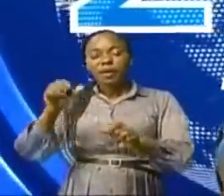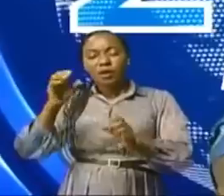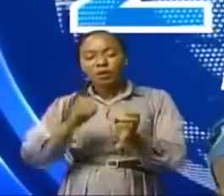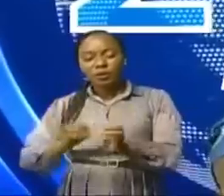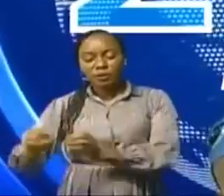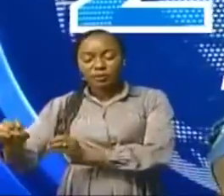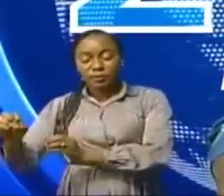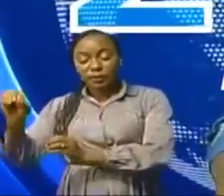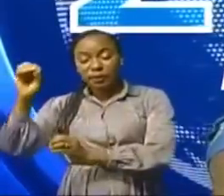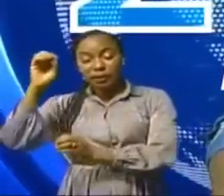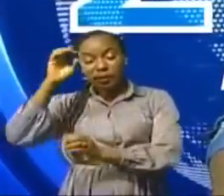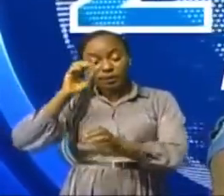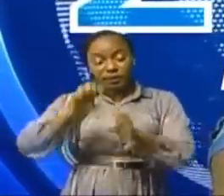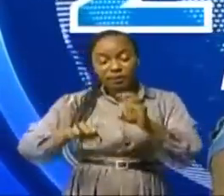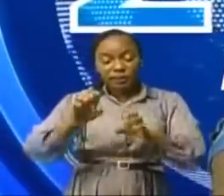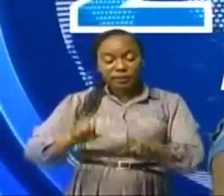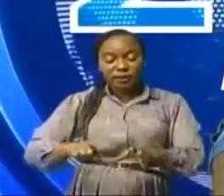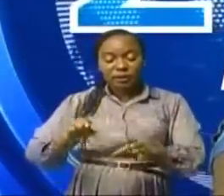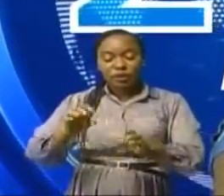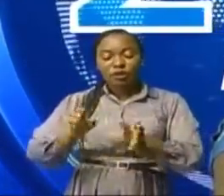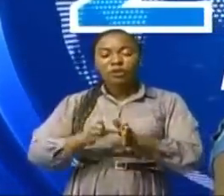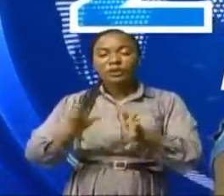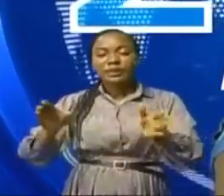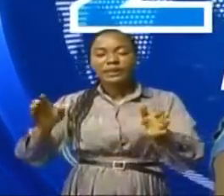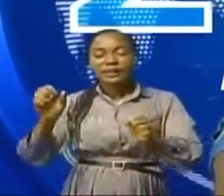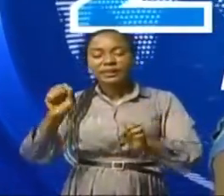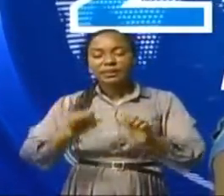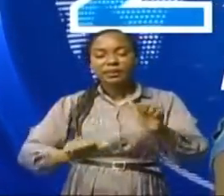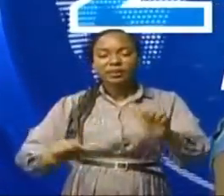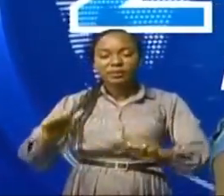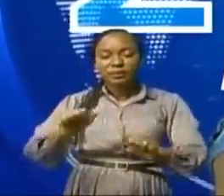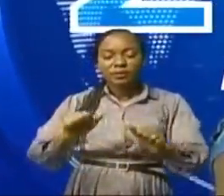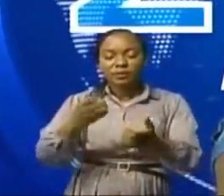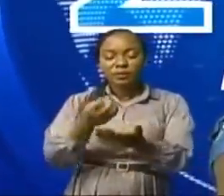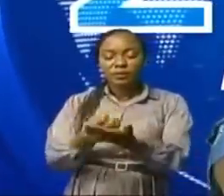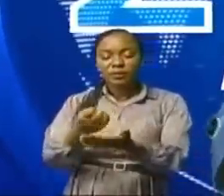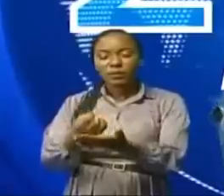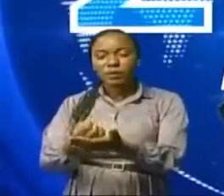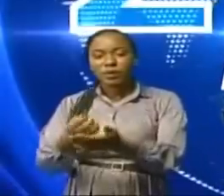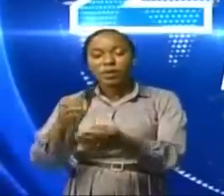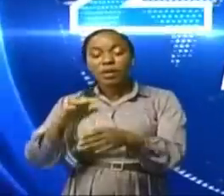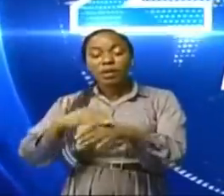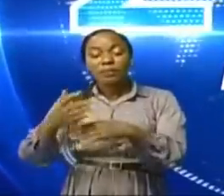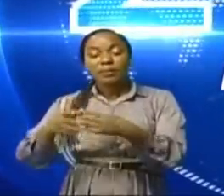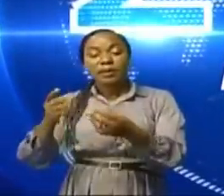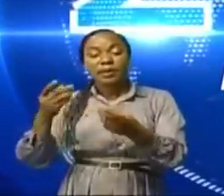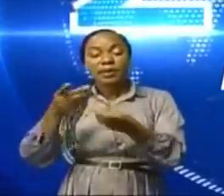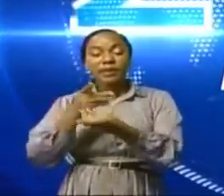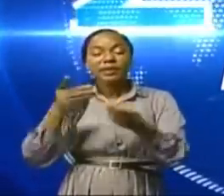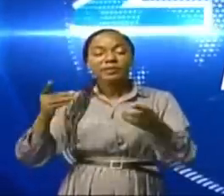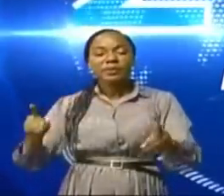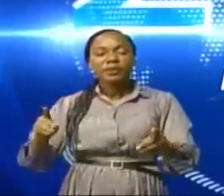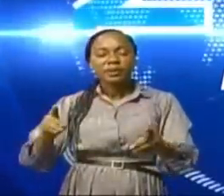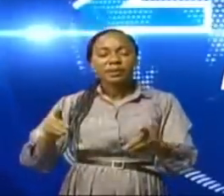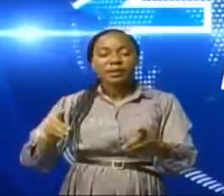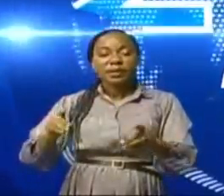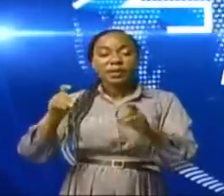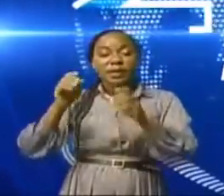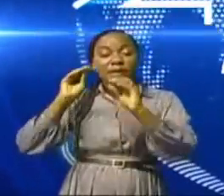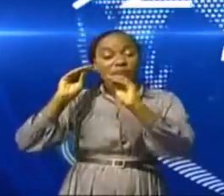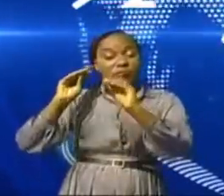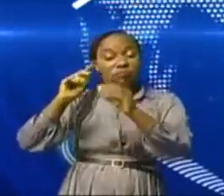thème choisi par les organisateurs et l'économie congolaise, 62 ans après l'indépendance. Quelles leçons à tirer pour